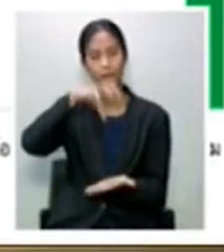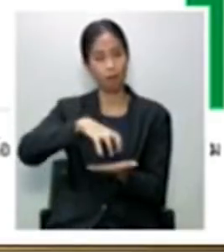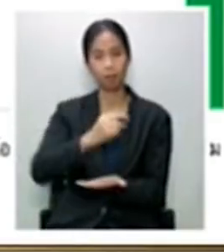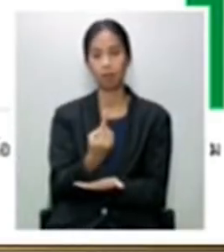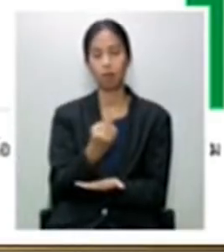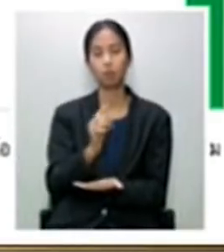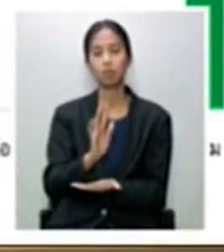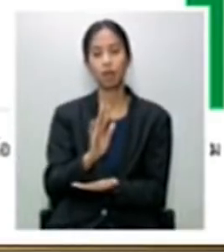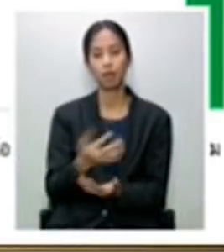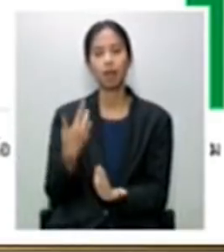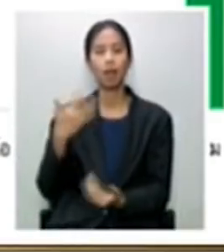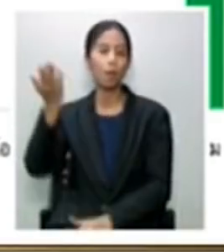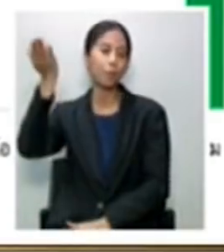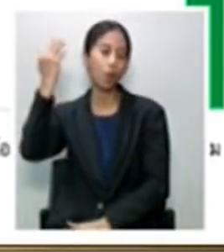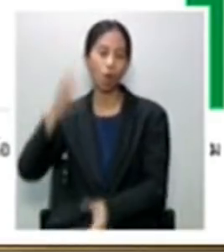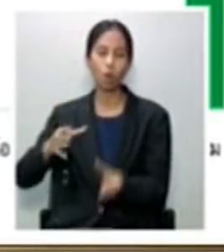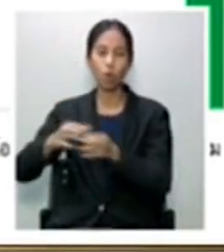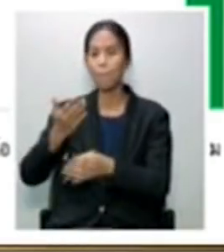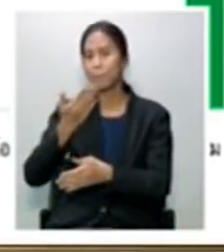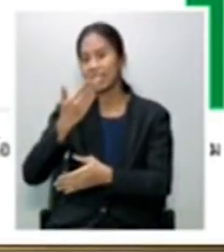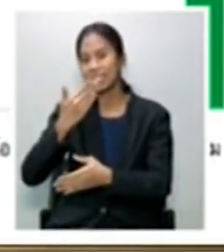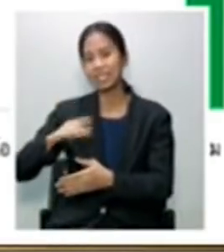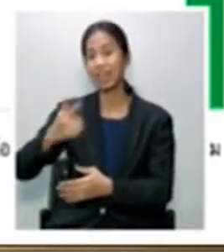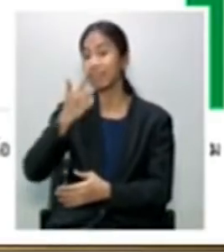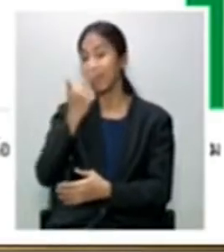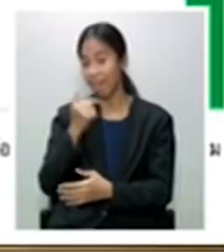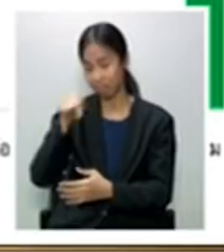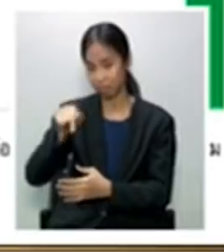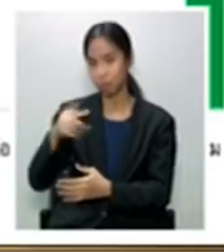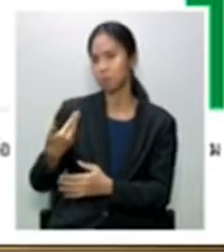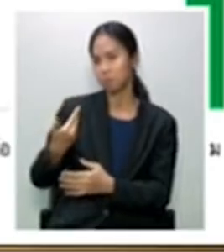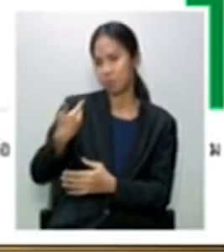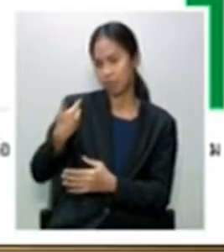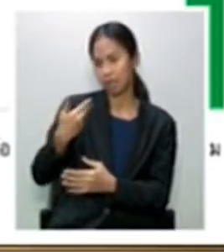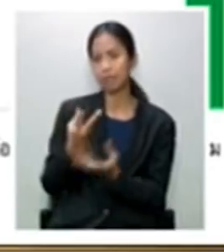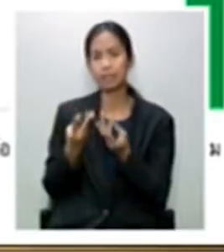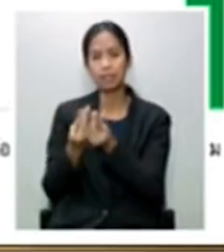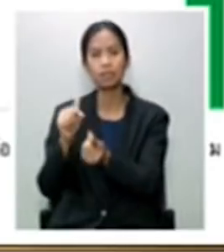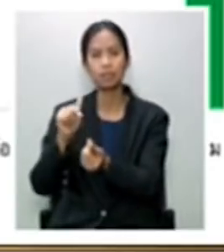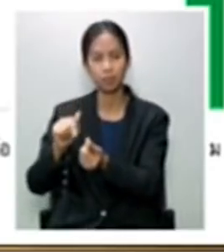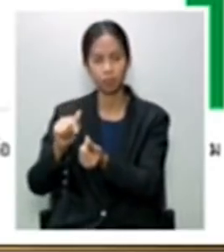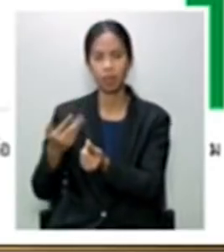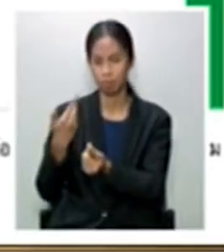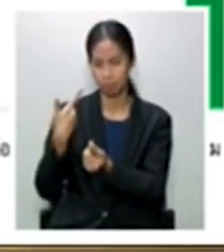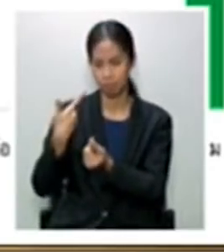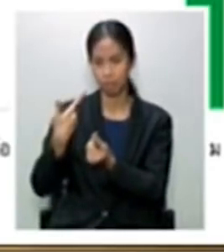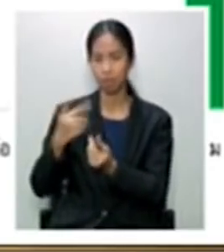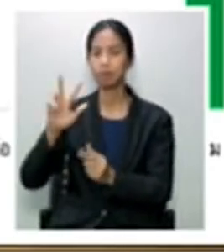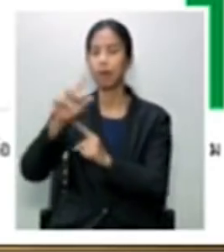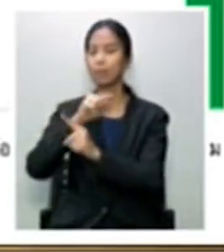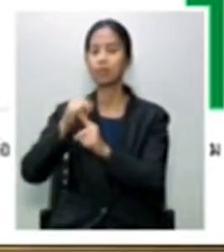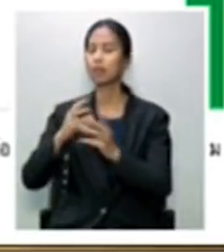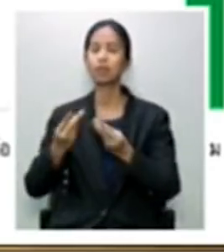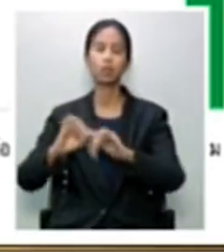ญชาวอินเดียนแดงที่เคยโดนย้ายออกจากเยลโลว์สโตนตอนนั้นทุกวันนี้มีที่ดินเป็นของตัวเองเรียบร้อยแล้ว